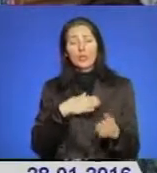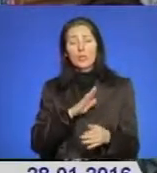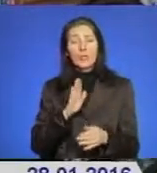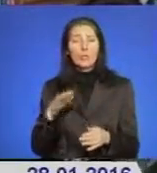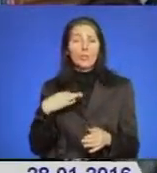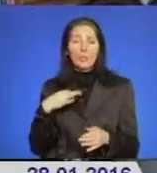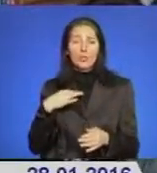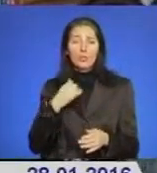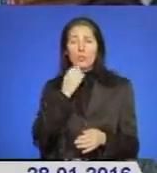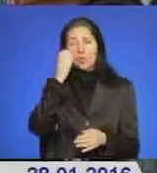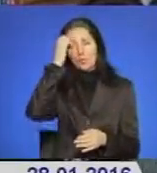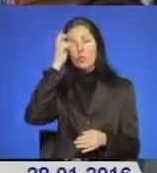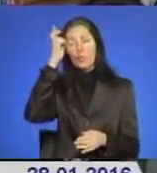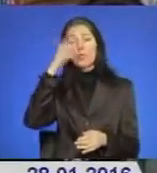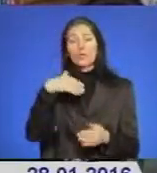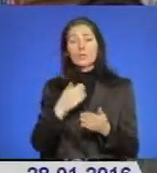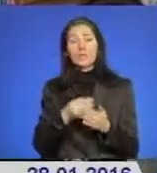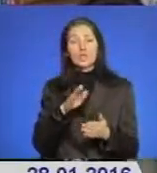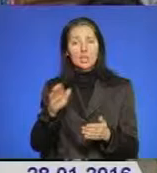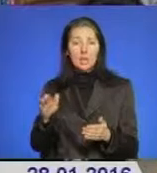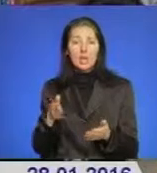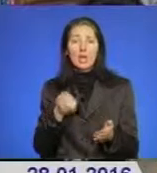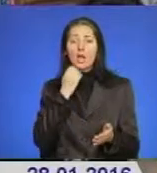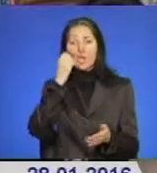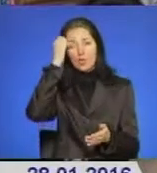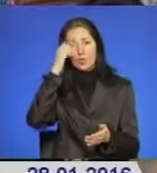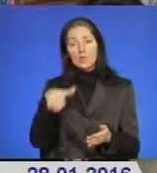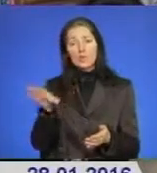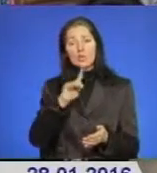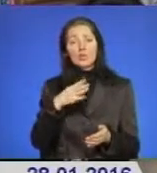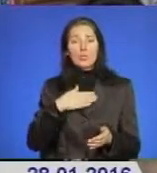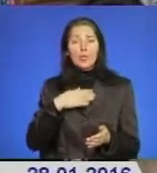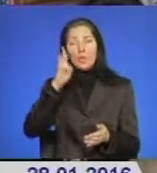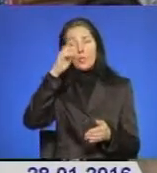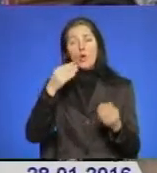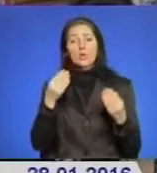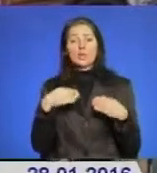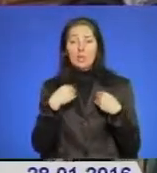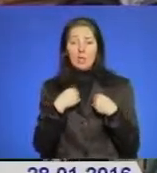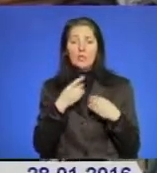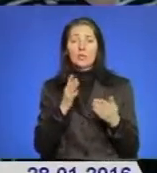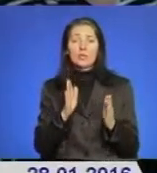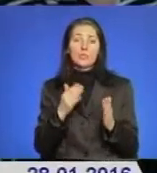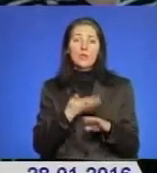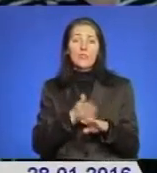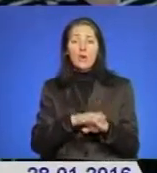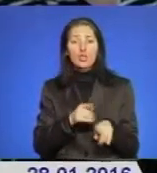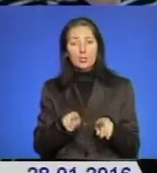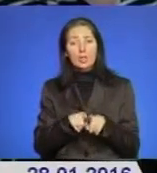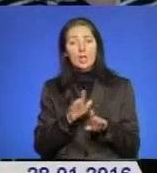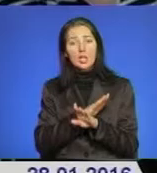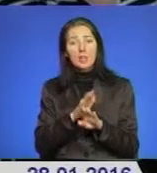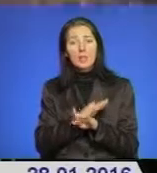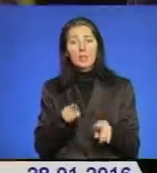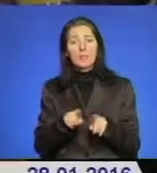дякую Богу за своїх діточок, дякую за все, що мені Господь дав. Хоча мені тяжко, але це моя така доля. Такі виставки